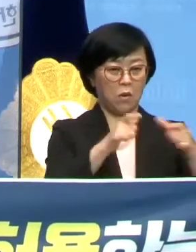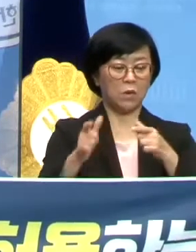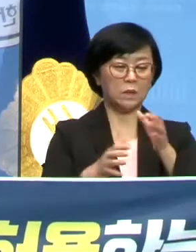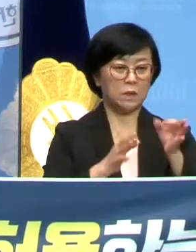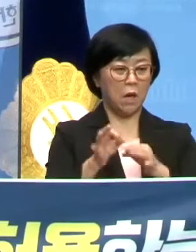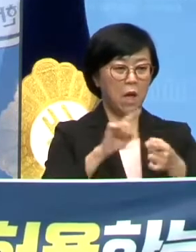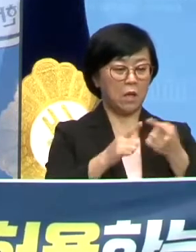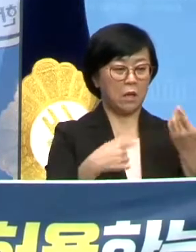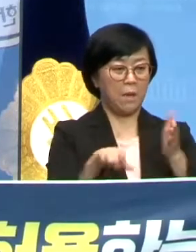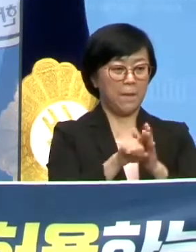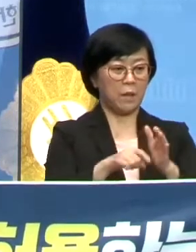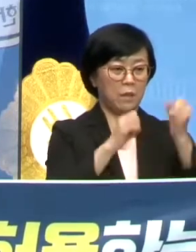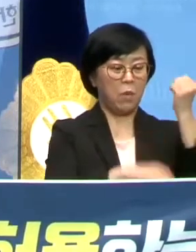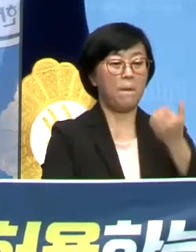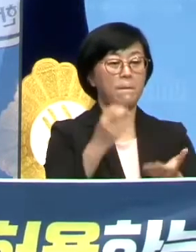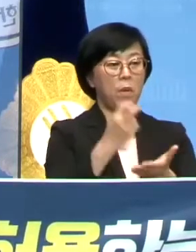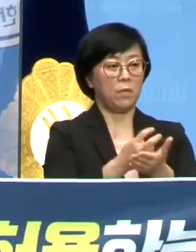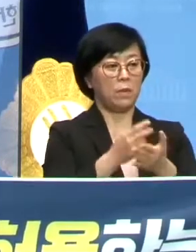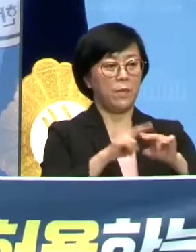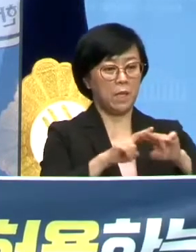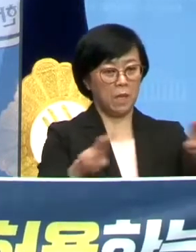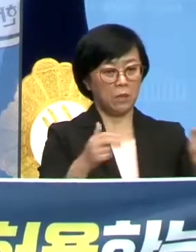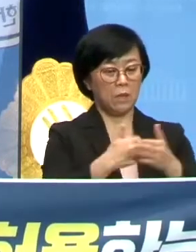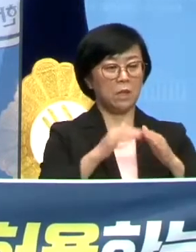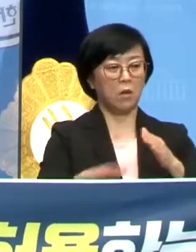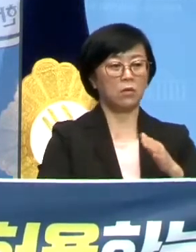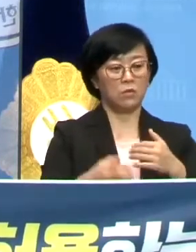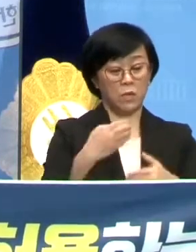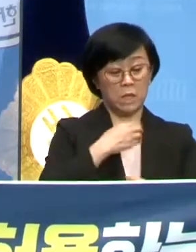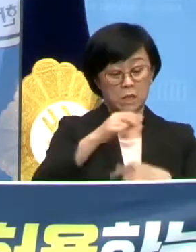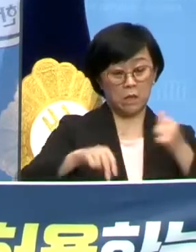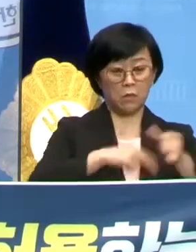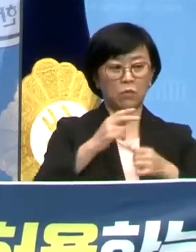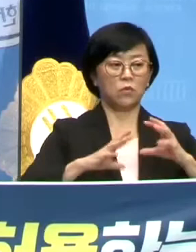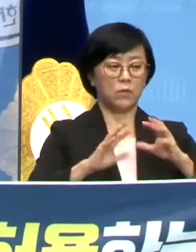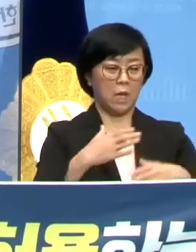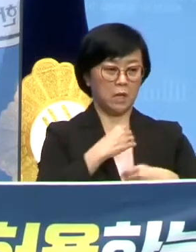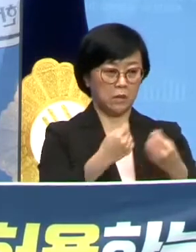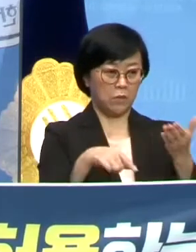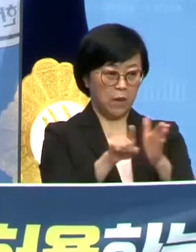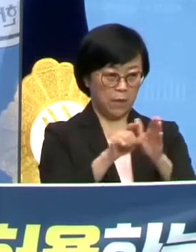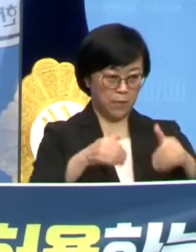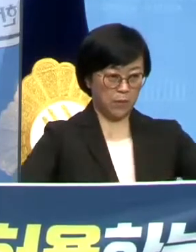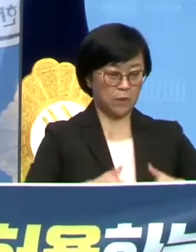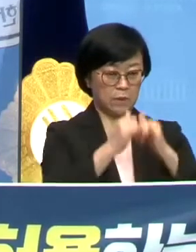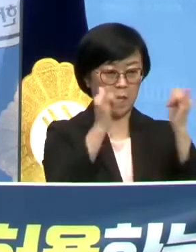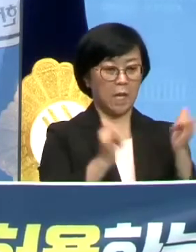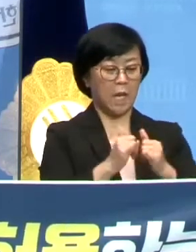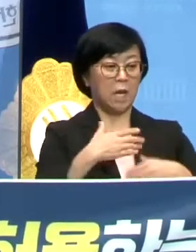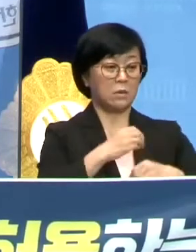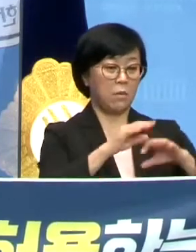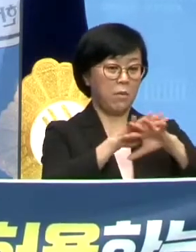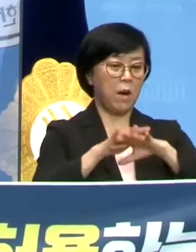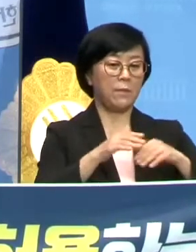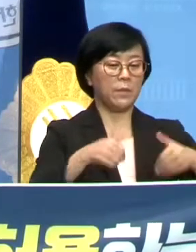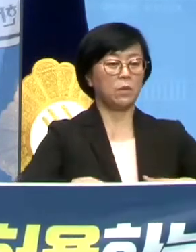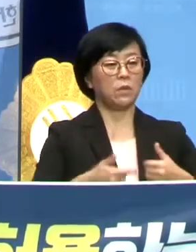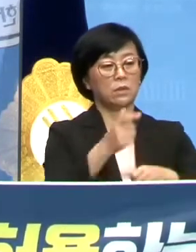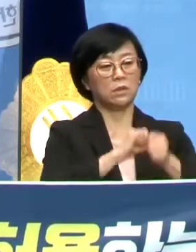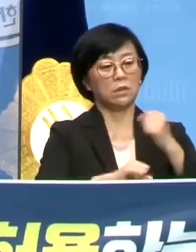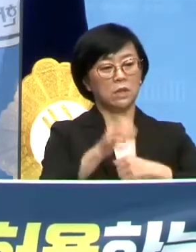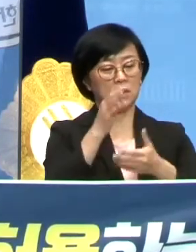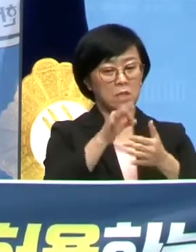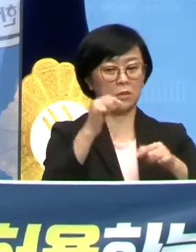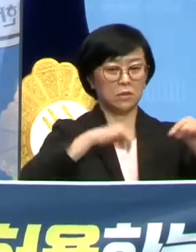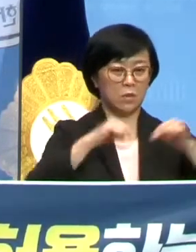서비스 산업 발전 기본법 을 당장 폐기하고 이런 위기 상황에서 국민의 안위를 위해 필요한 것은 사회안전망 확충 적극적인 재정